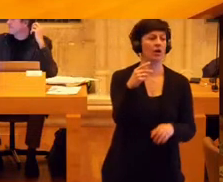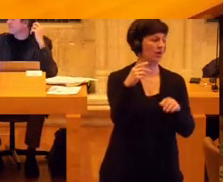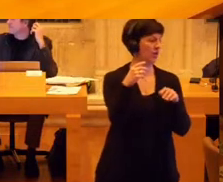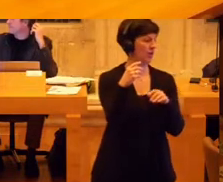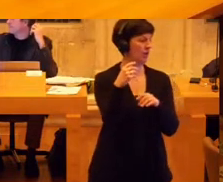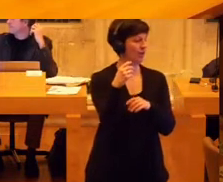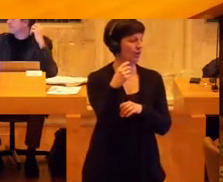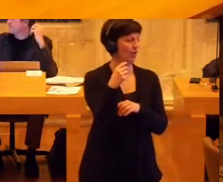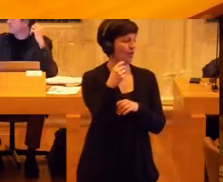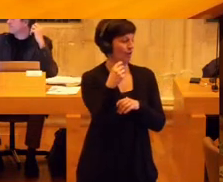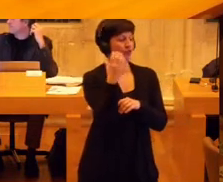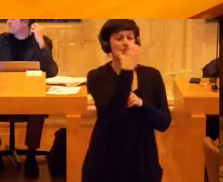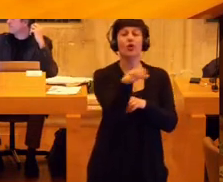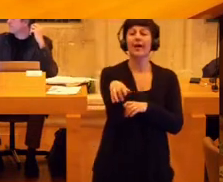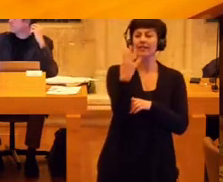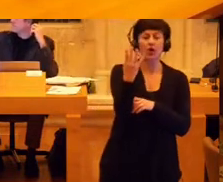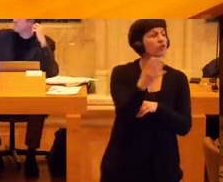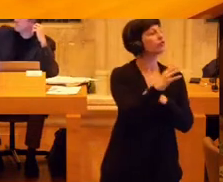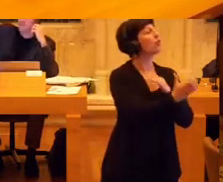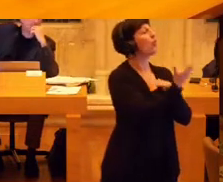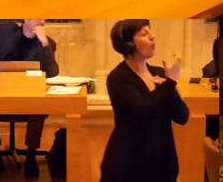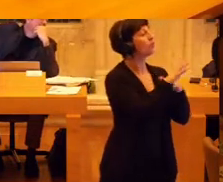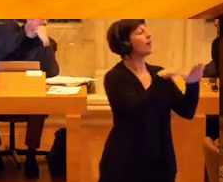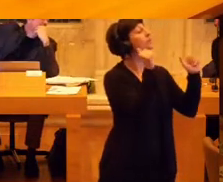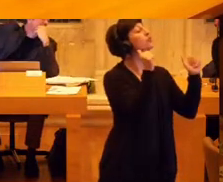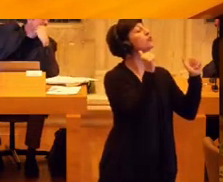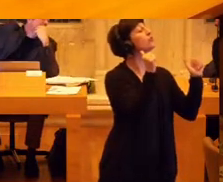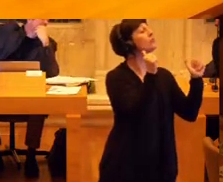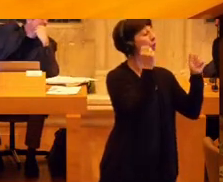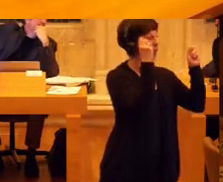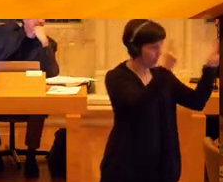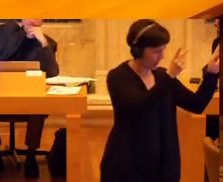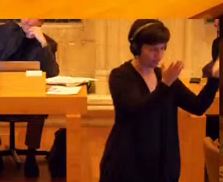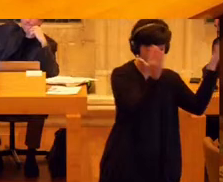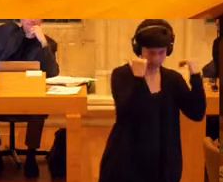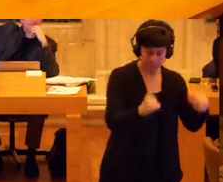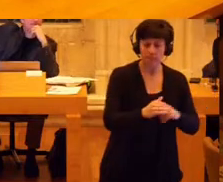est contre ? Abstention. Très bien.